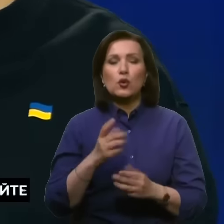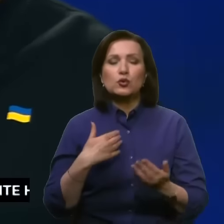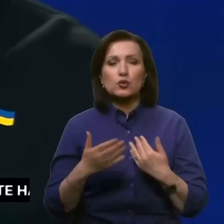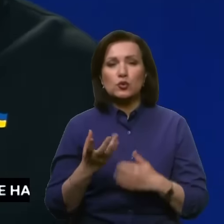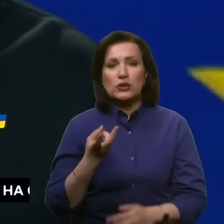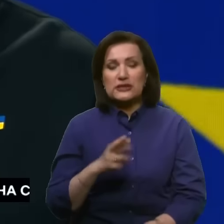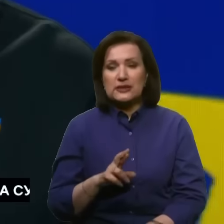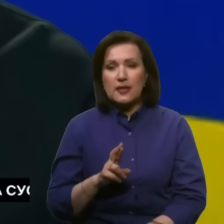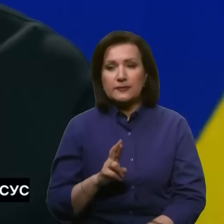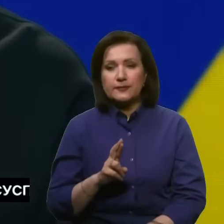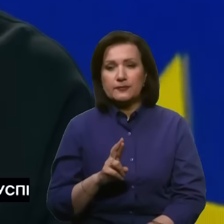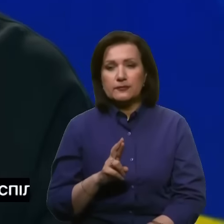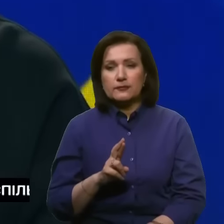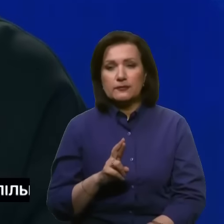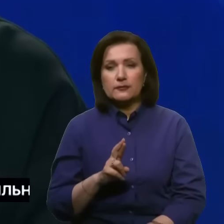стосується,